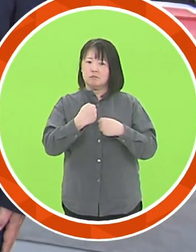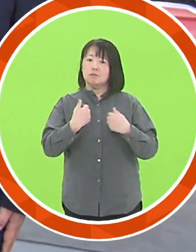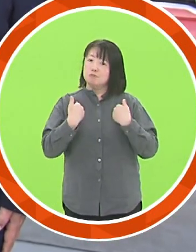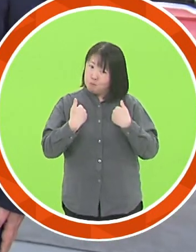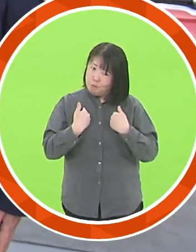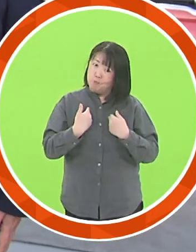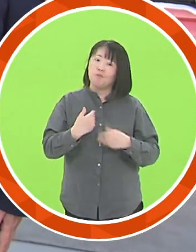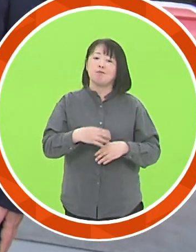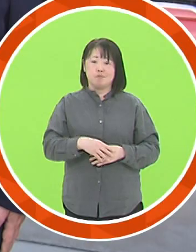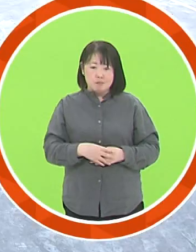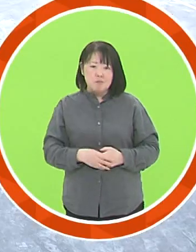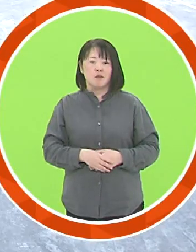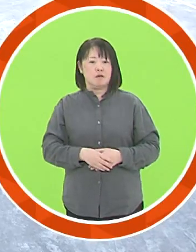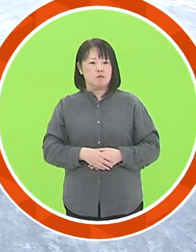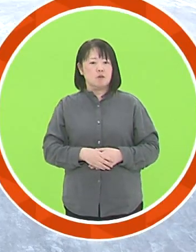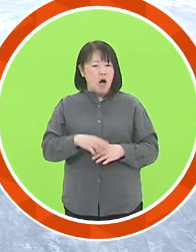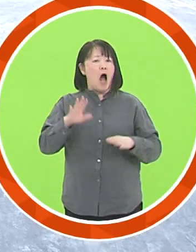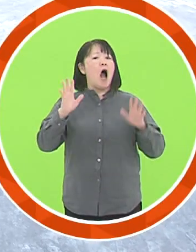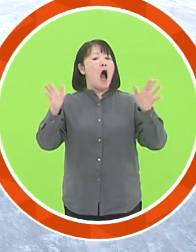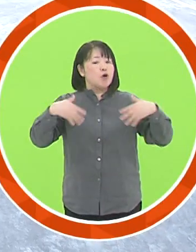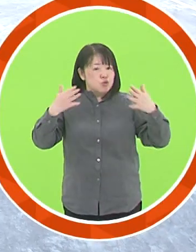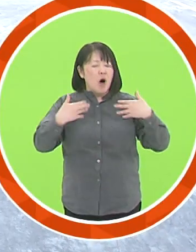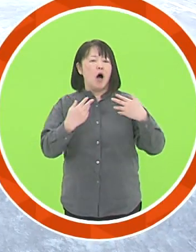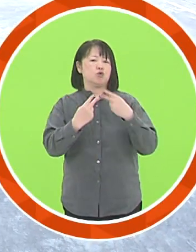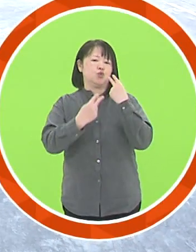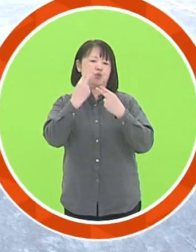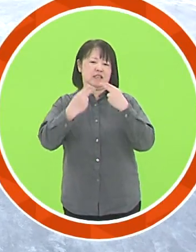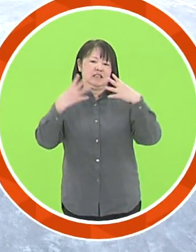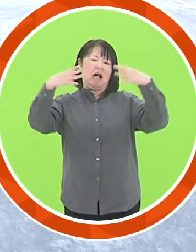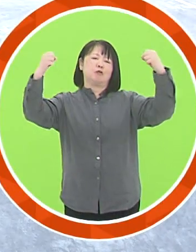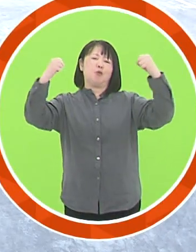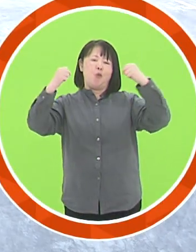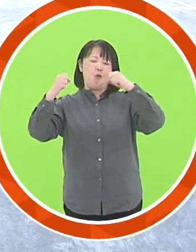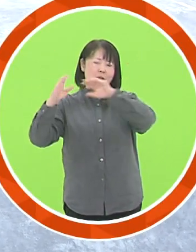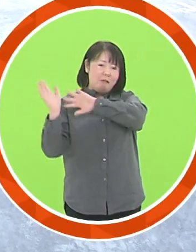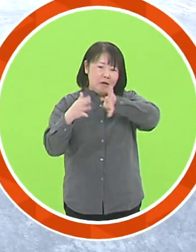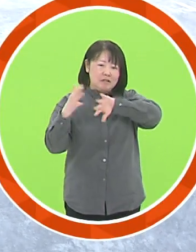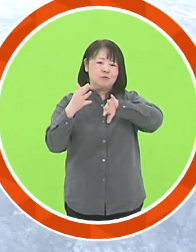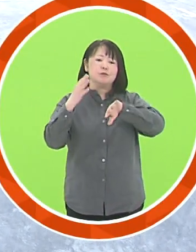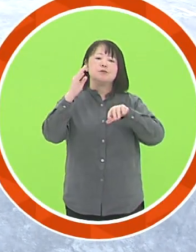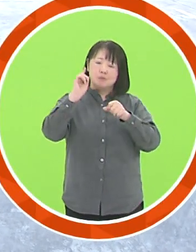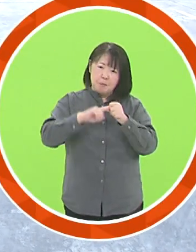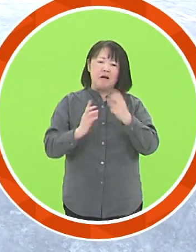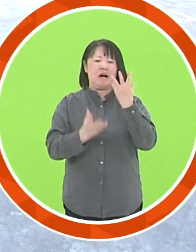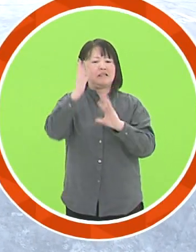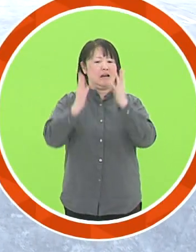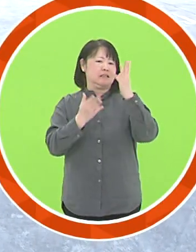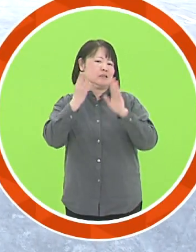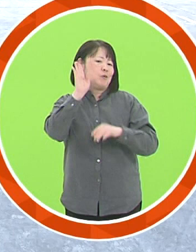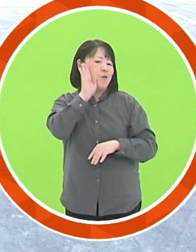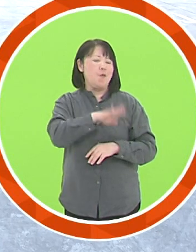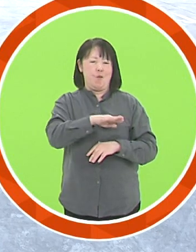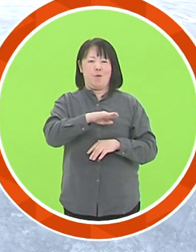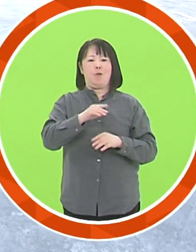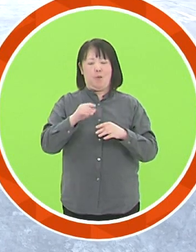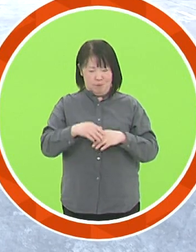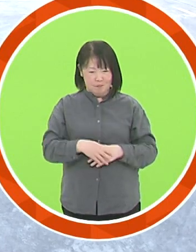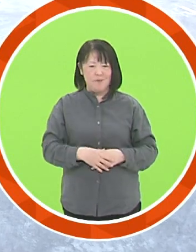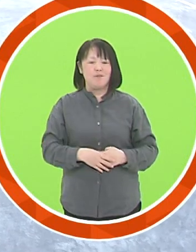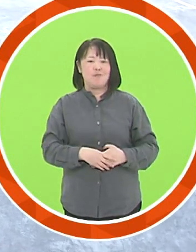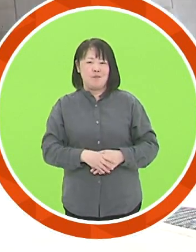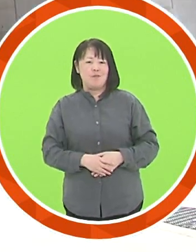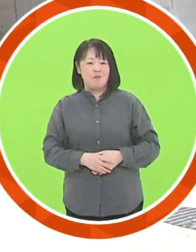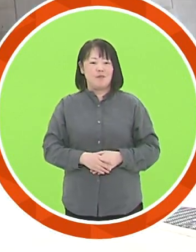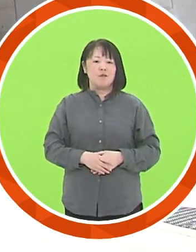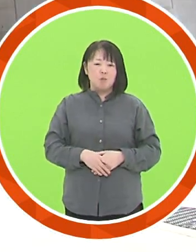切ですか？ はい、春は空気が乾燥して風が強いなど火災が多く発生する時期